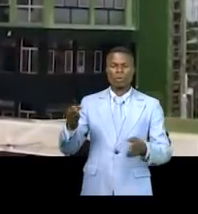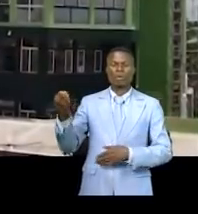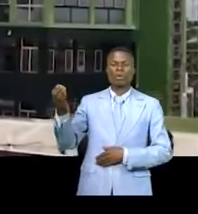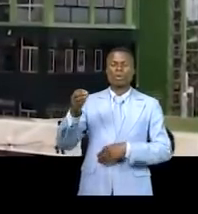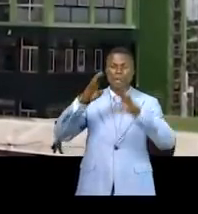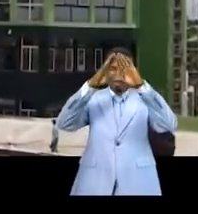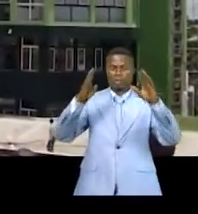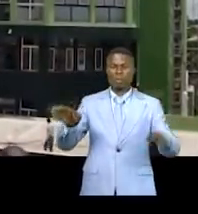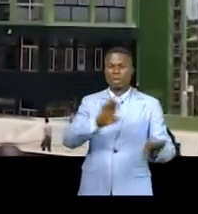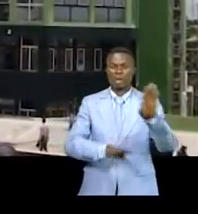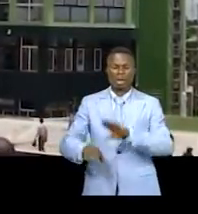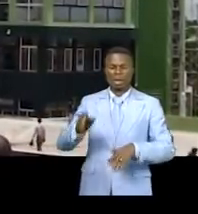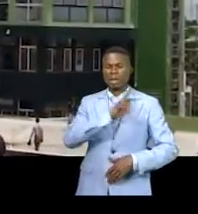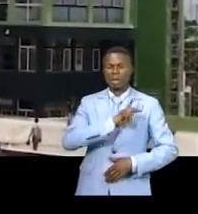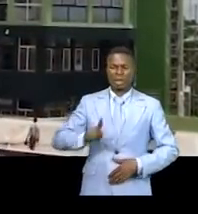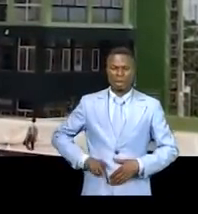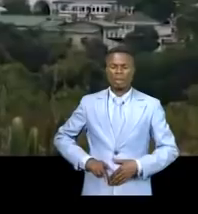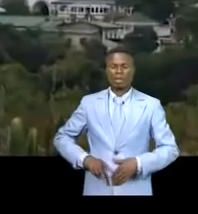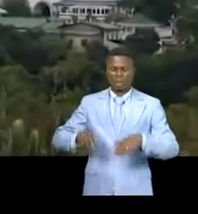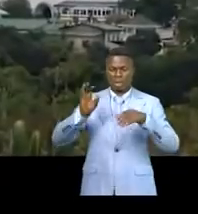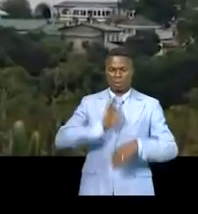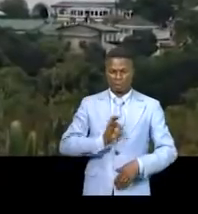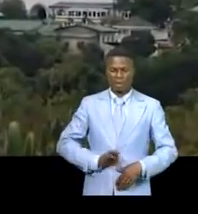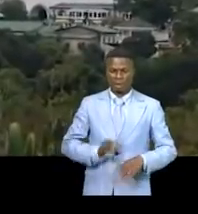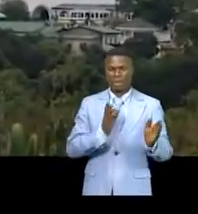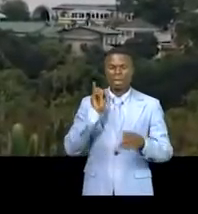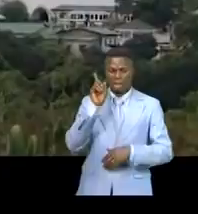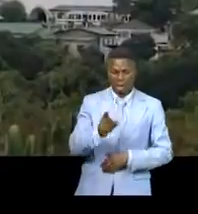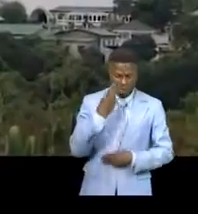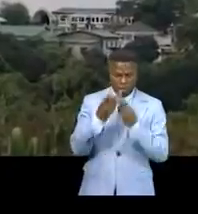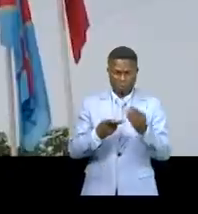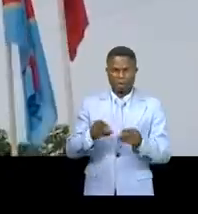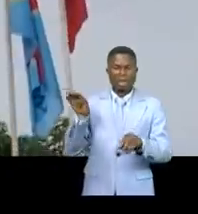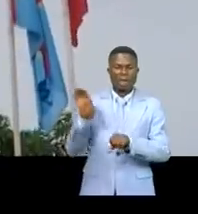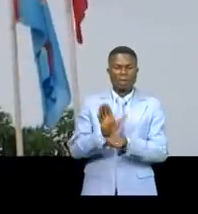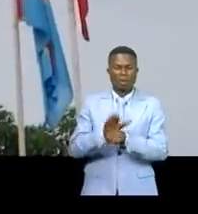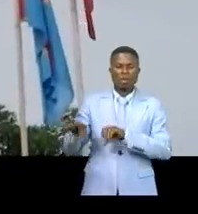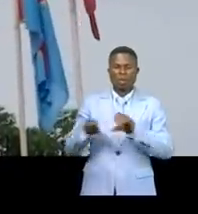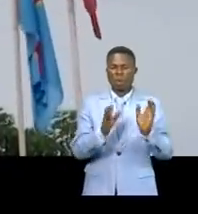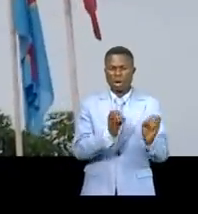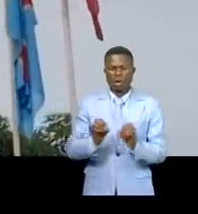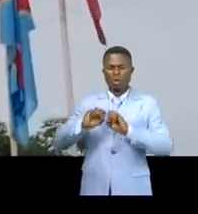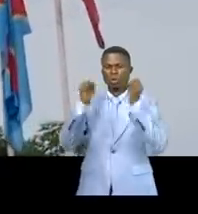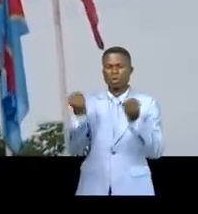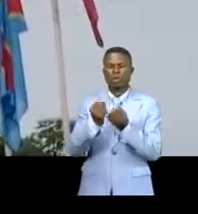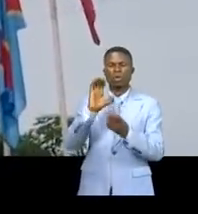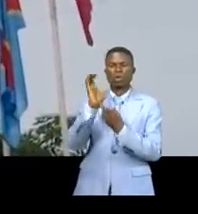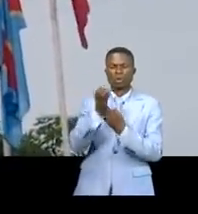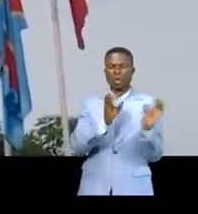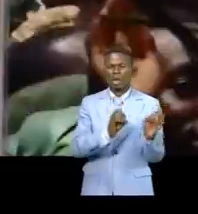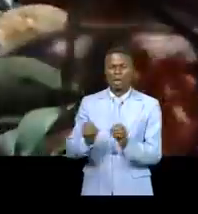Kimbangu par le président de la République. Plusieurs autres activités socio-culturelles sont également annoncées